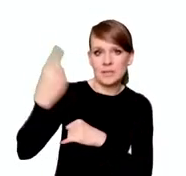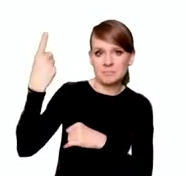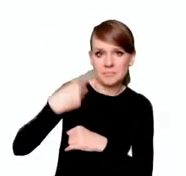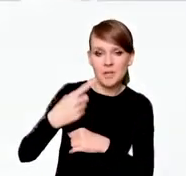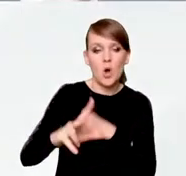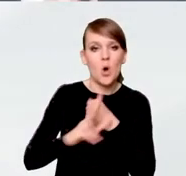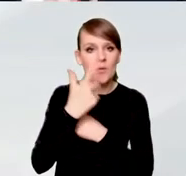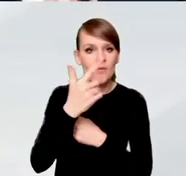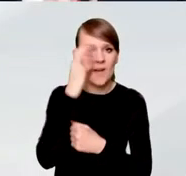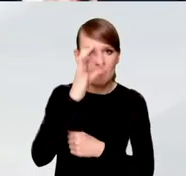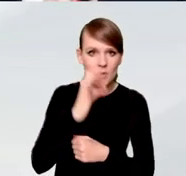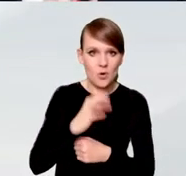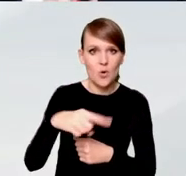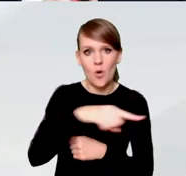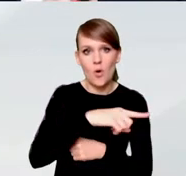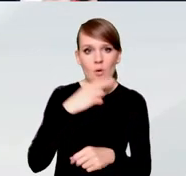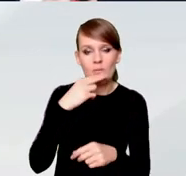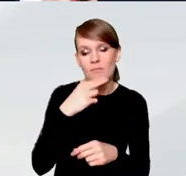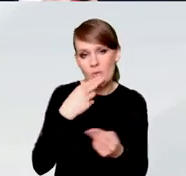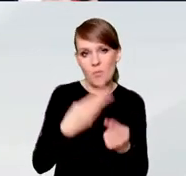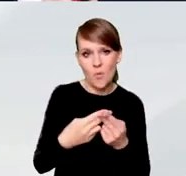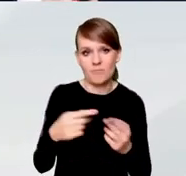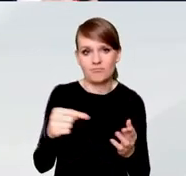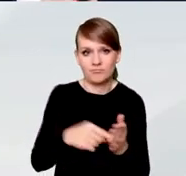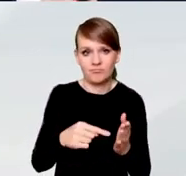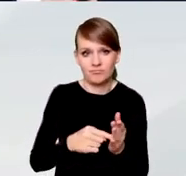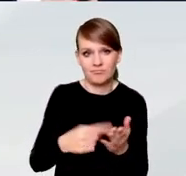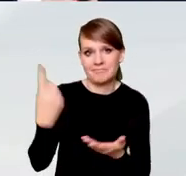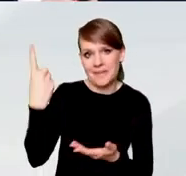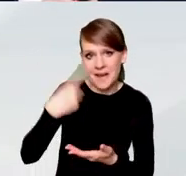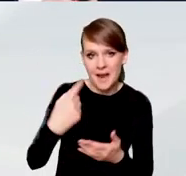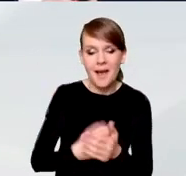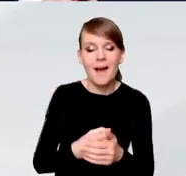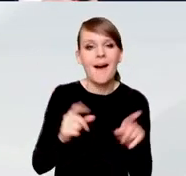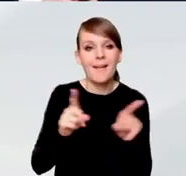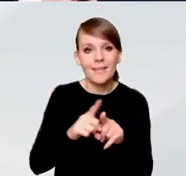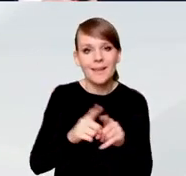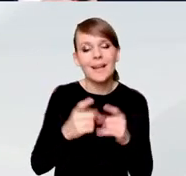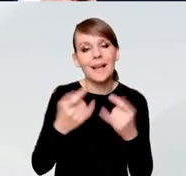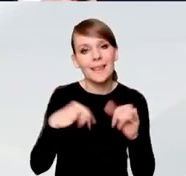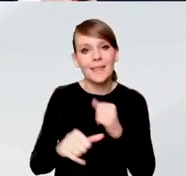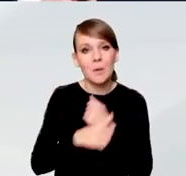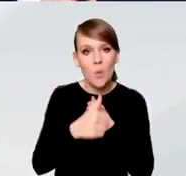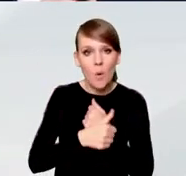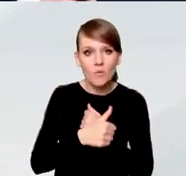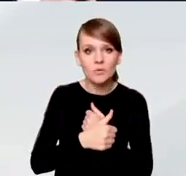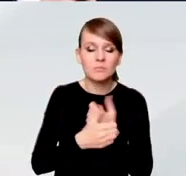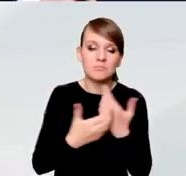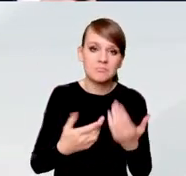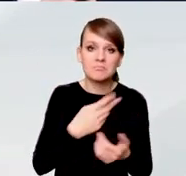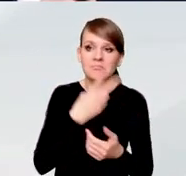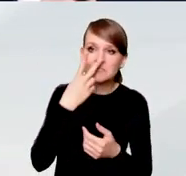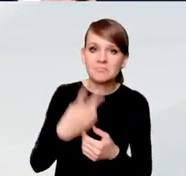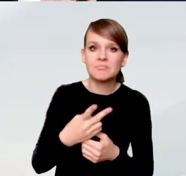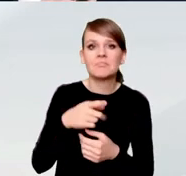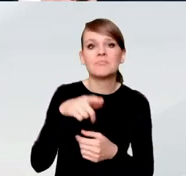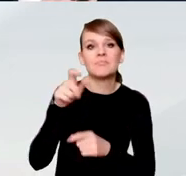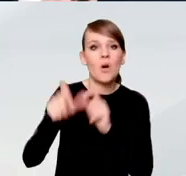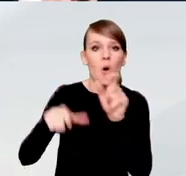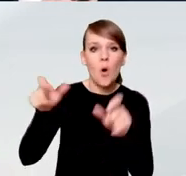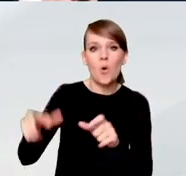próby wskazało taką odpowiedź, ale też wśród powodów znalazło się uwzględnienie potrzeb i oczekiwań interesariuszy